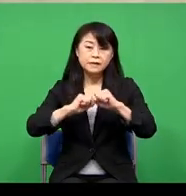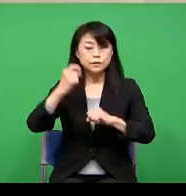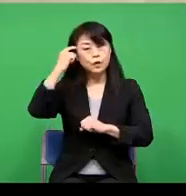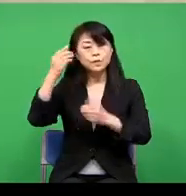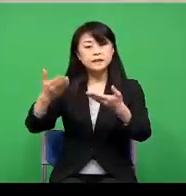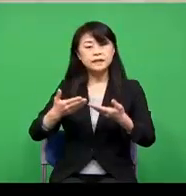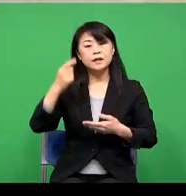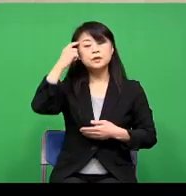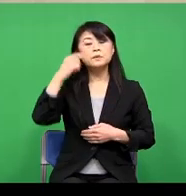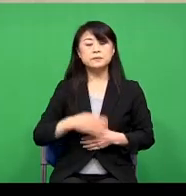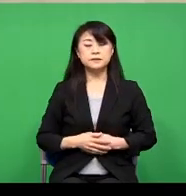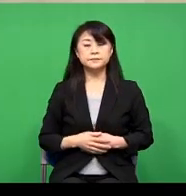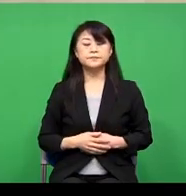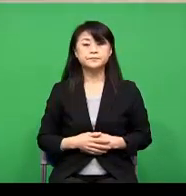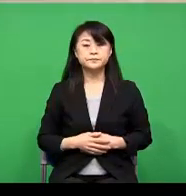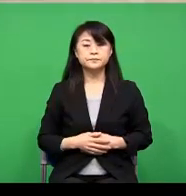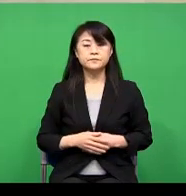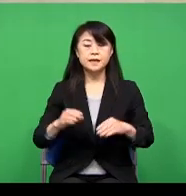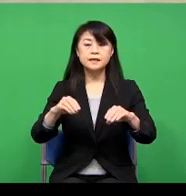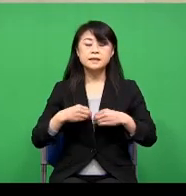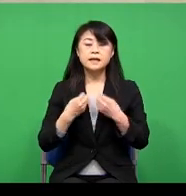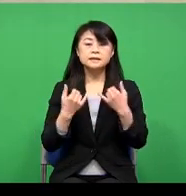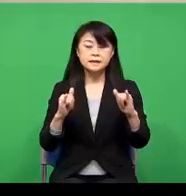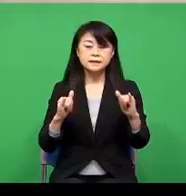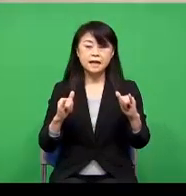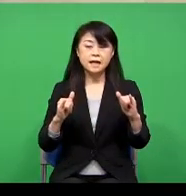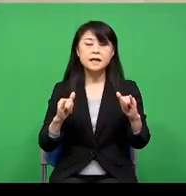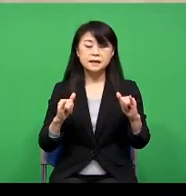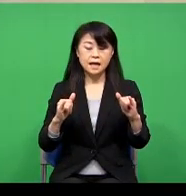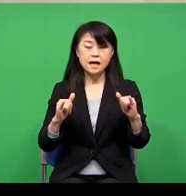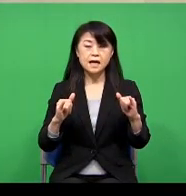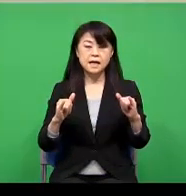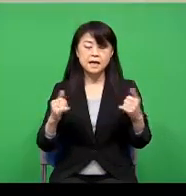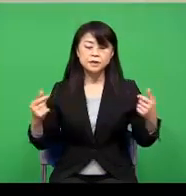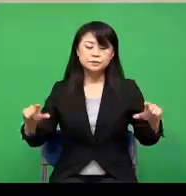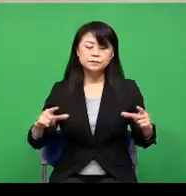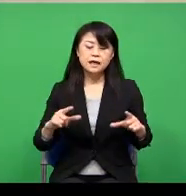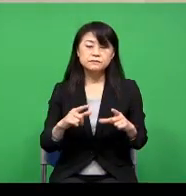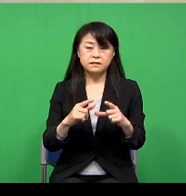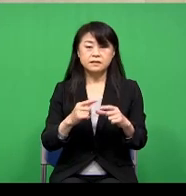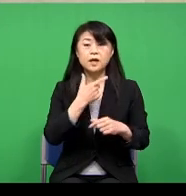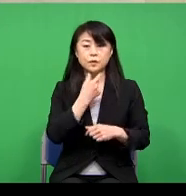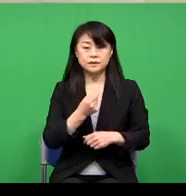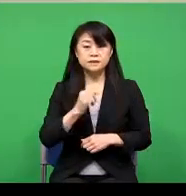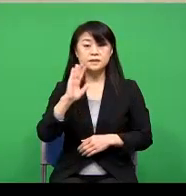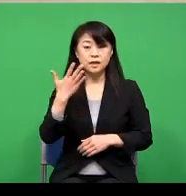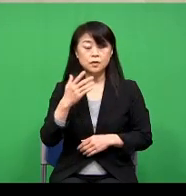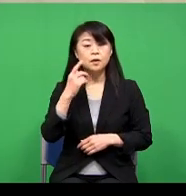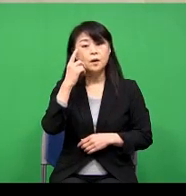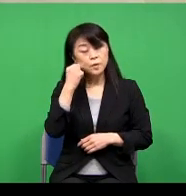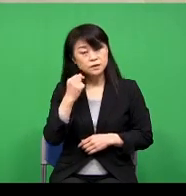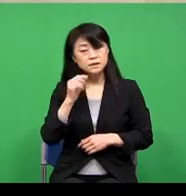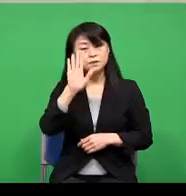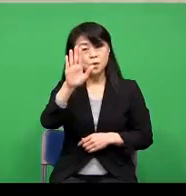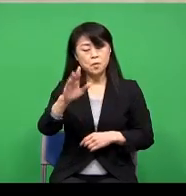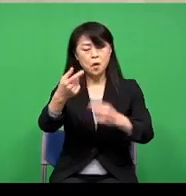ね、そういう時に改めて専門家の皆様に集まっていただいて専門家会議もやりましてですね、